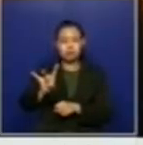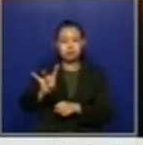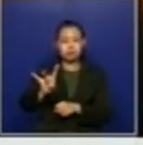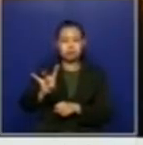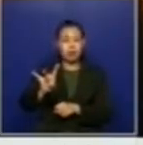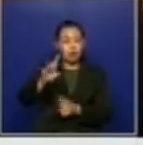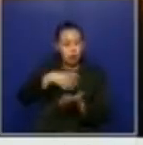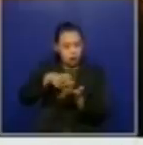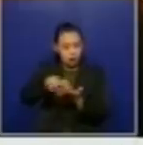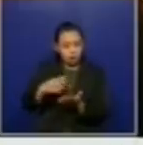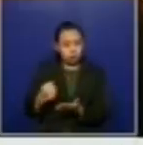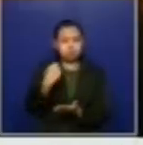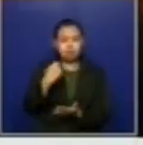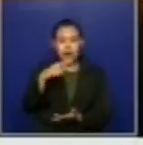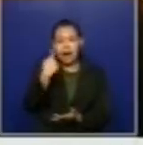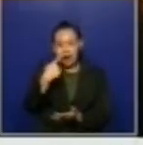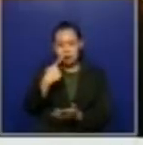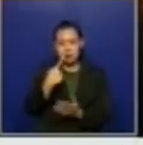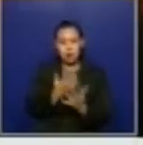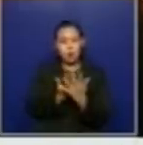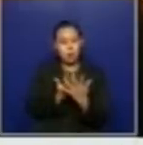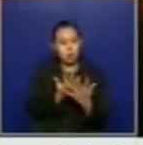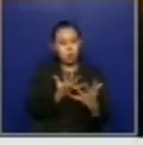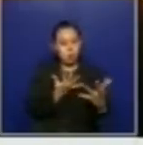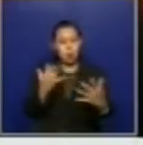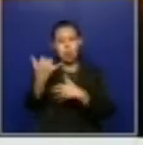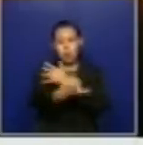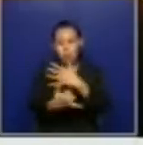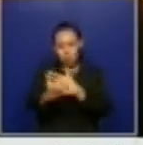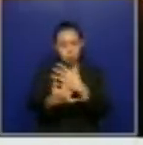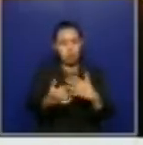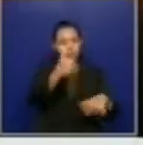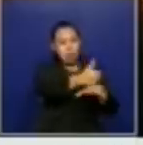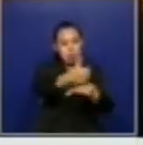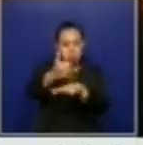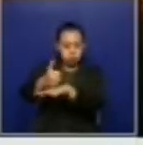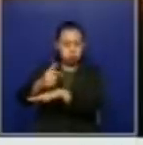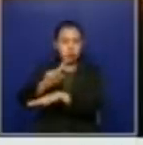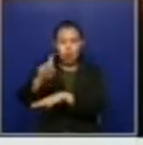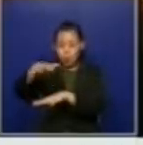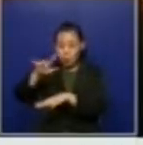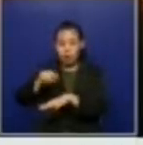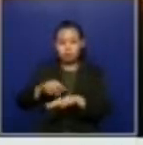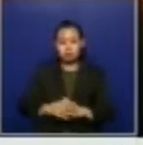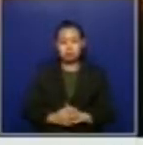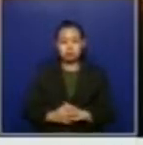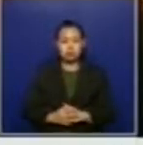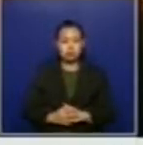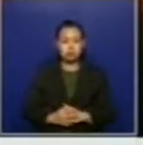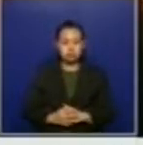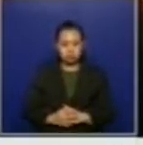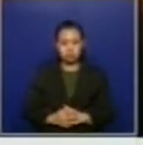ะต่อหน้าผู้นำทั้งโลกร้อยกว่าชาติฮะไปดูแผ่นอีกต่อไปฮะ